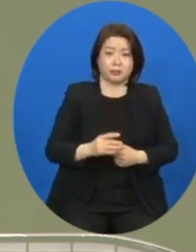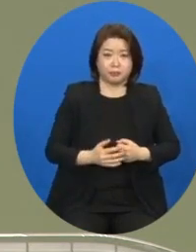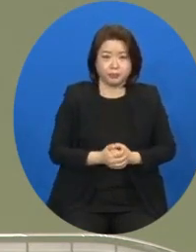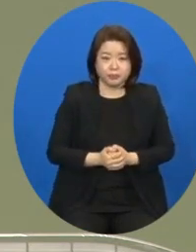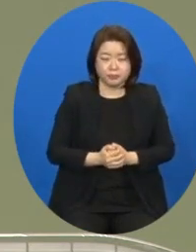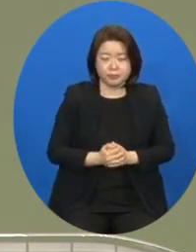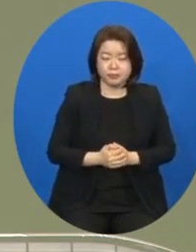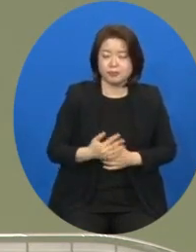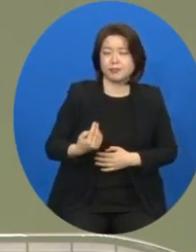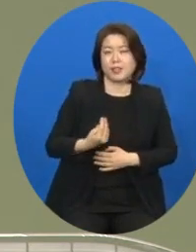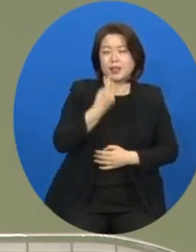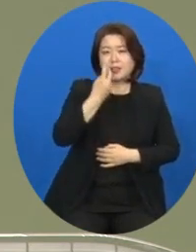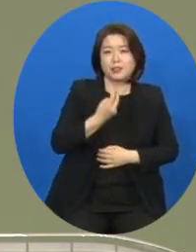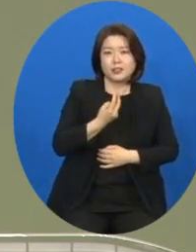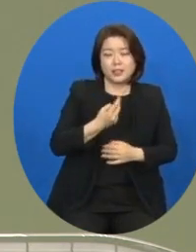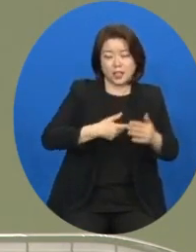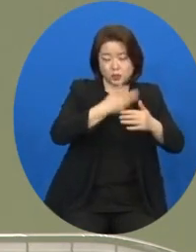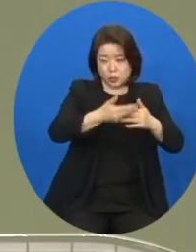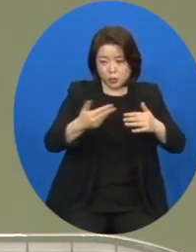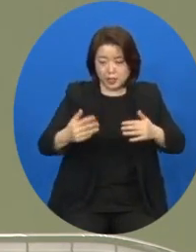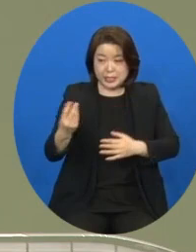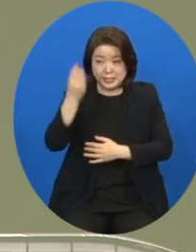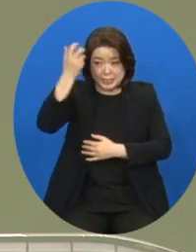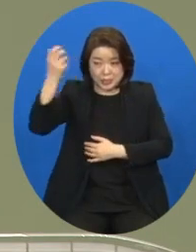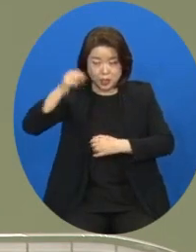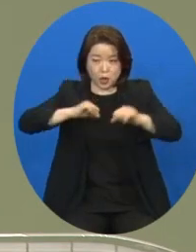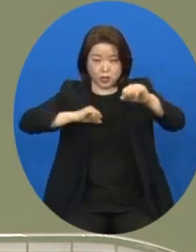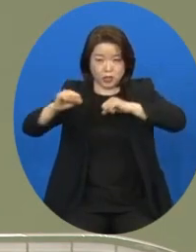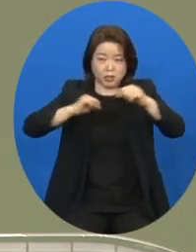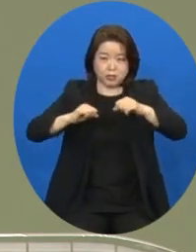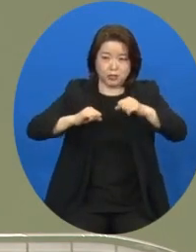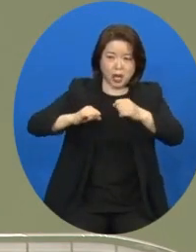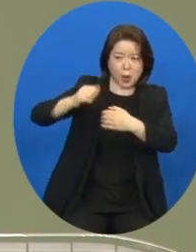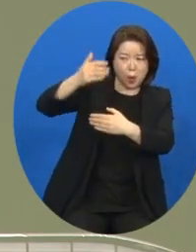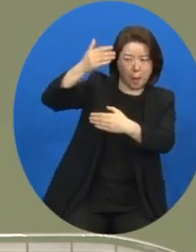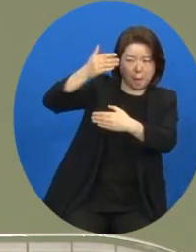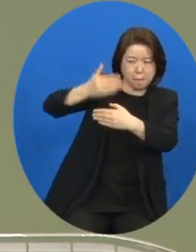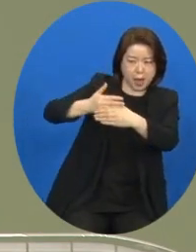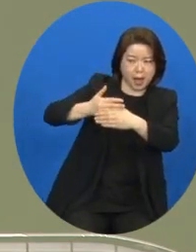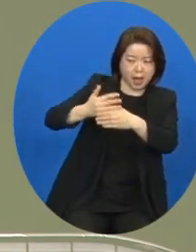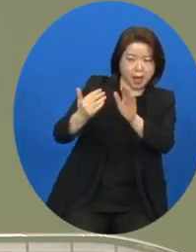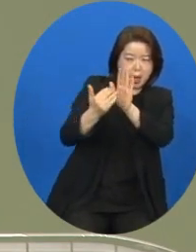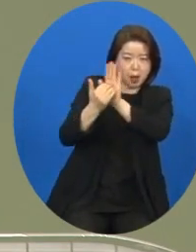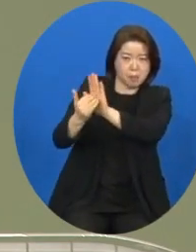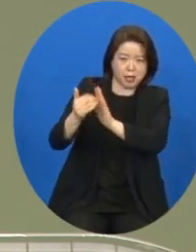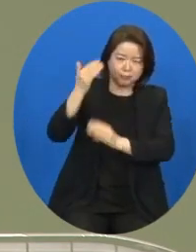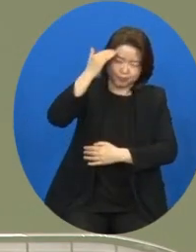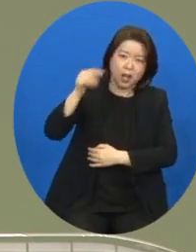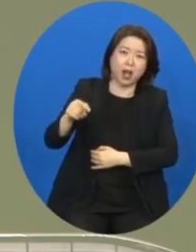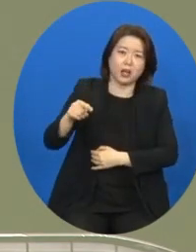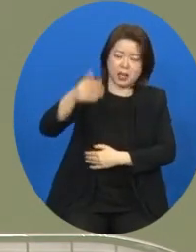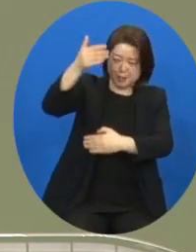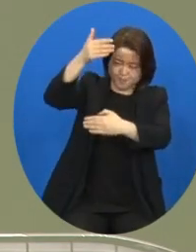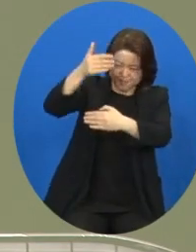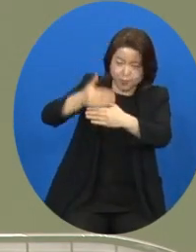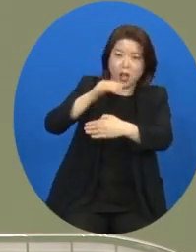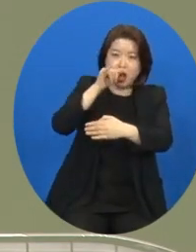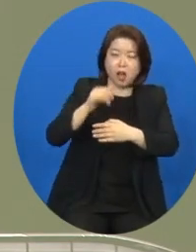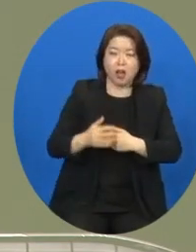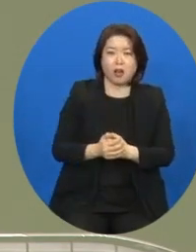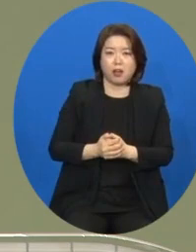생수의 강이신 성령의 역사를 가로막고 있는 은혜의 뚝입니다. 큰 강이